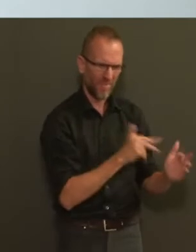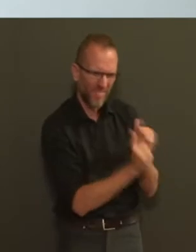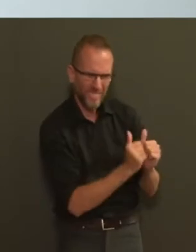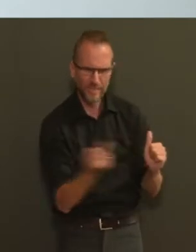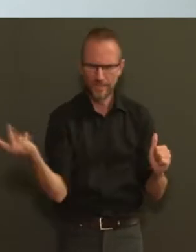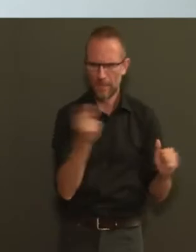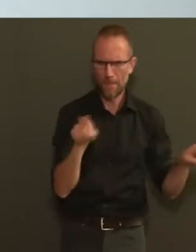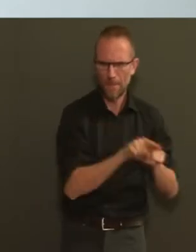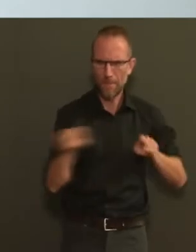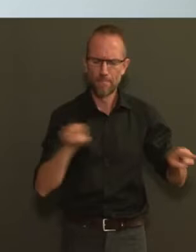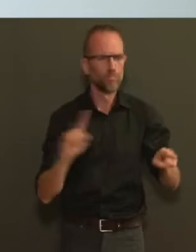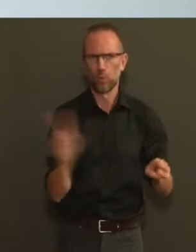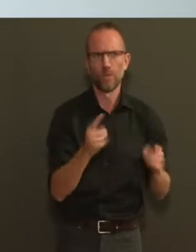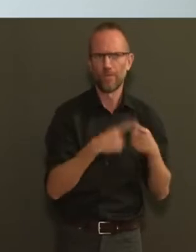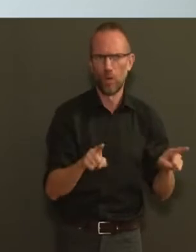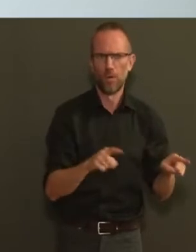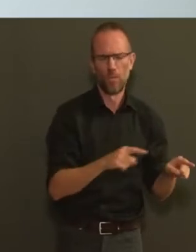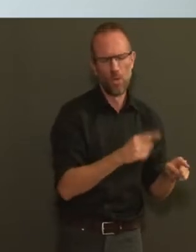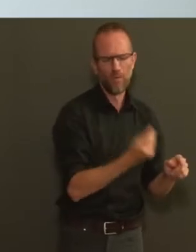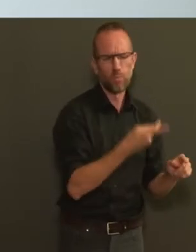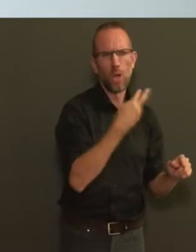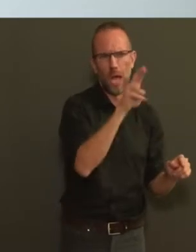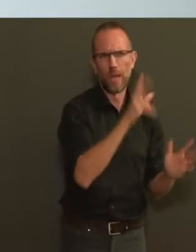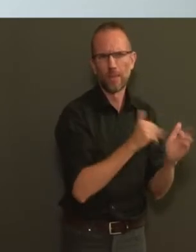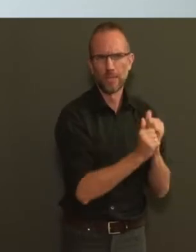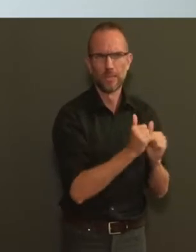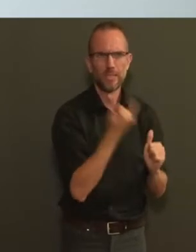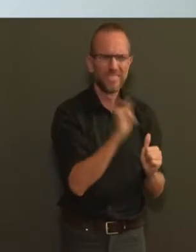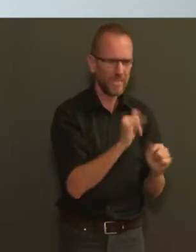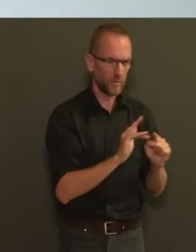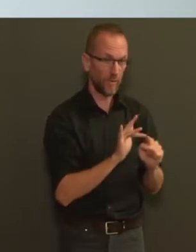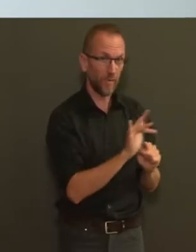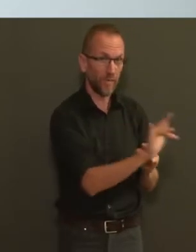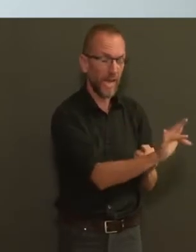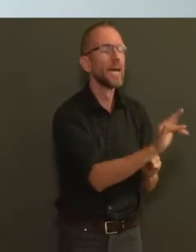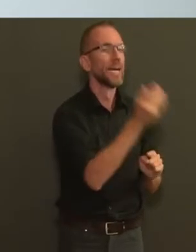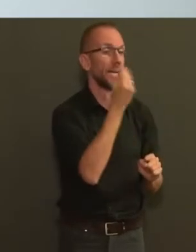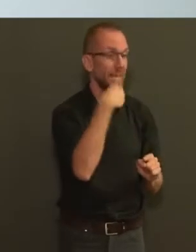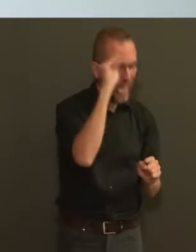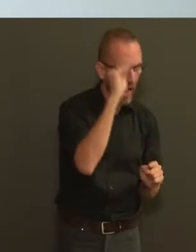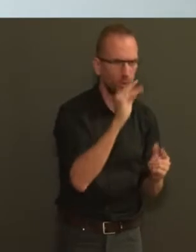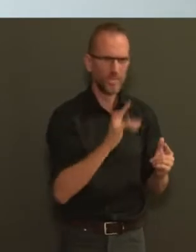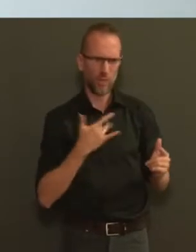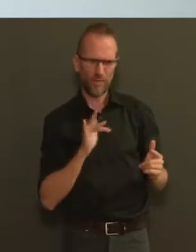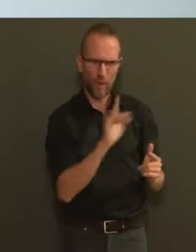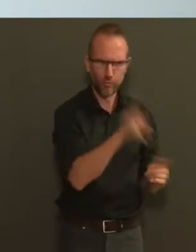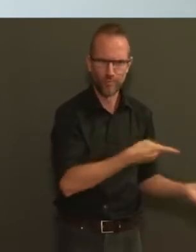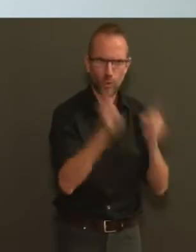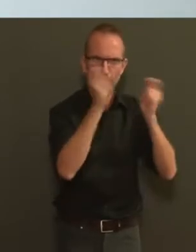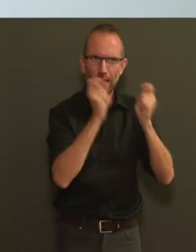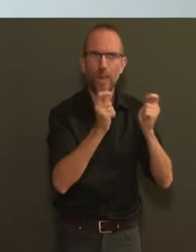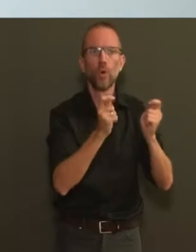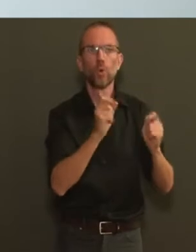doivent entrer à l'hôpital. On va éventuellement les tester dans le cadre de contacts s'ils sont de manière inévitable proches de